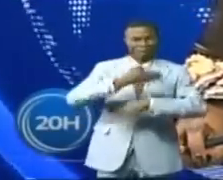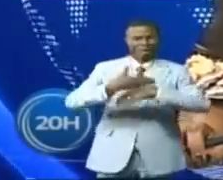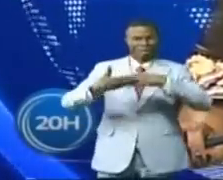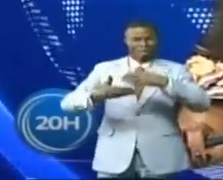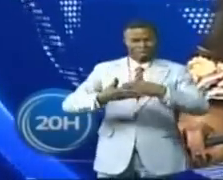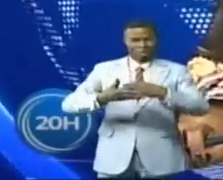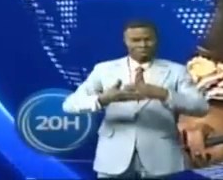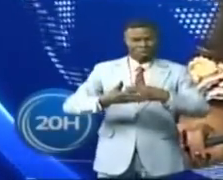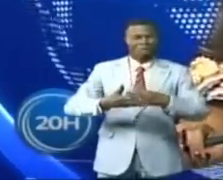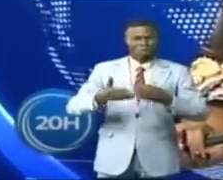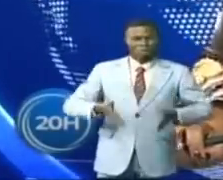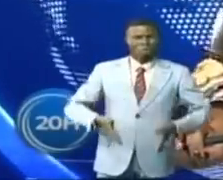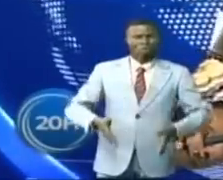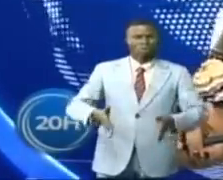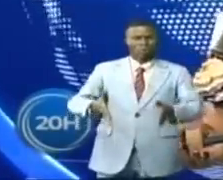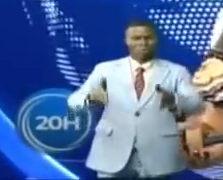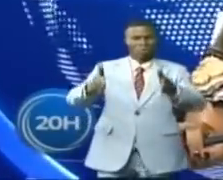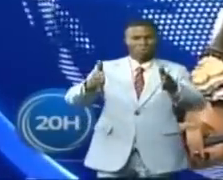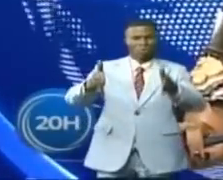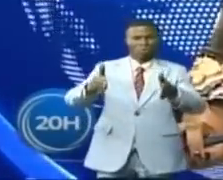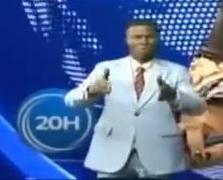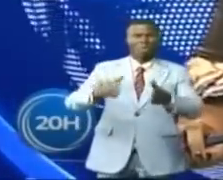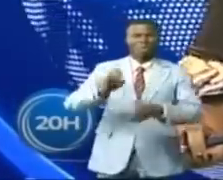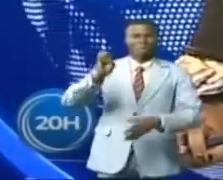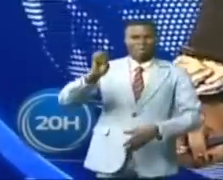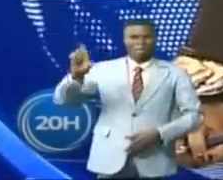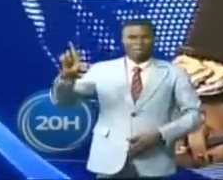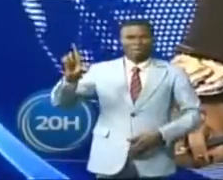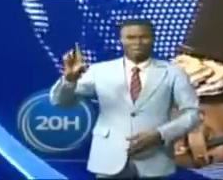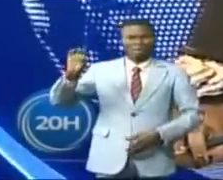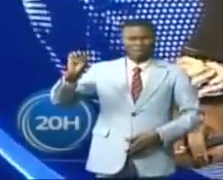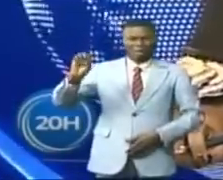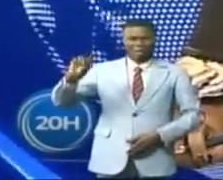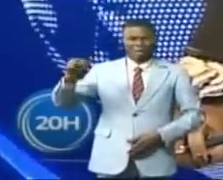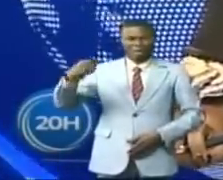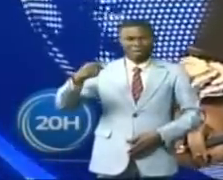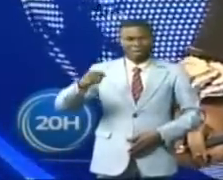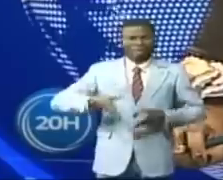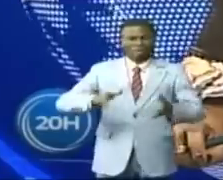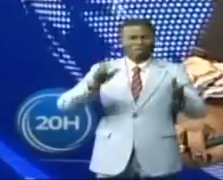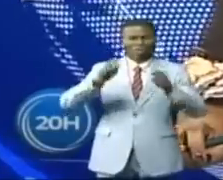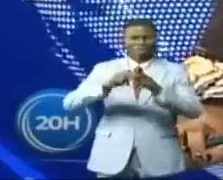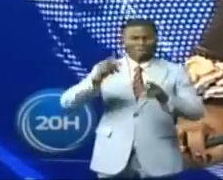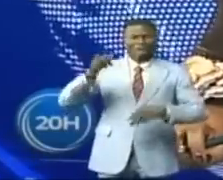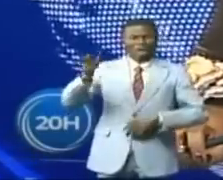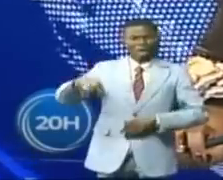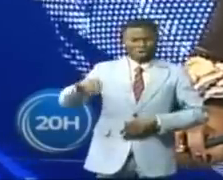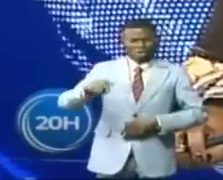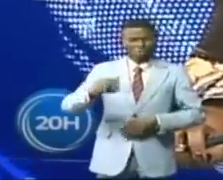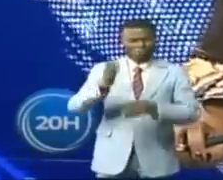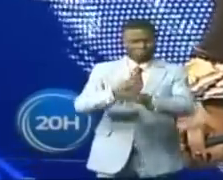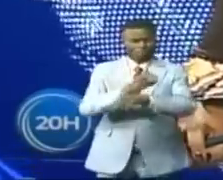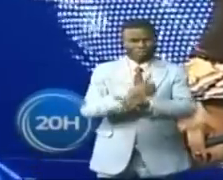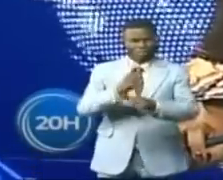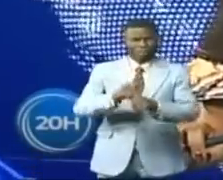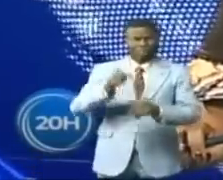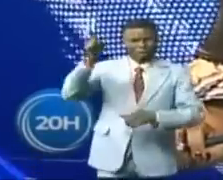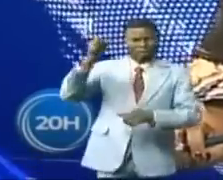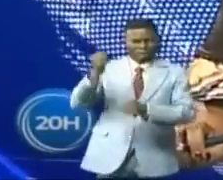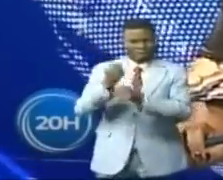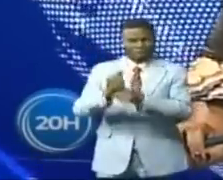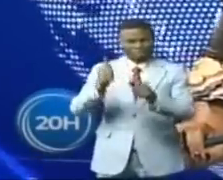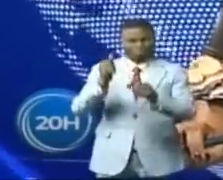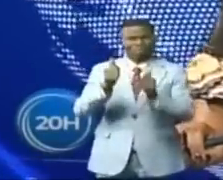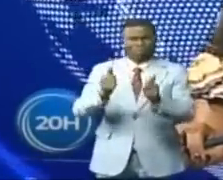et de construction de la route Elengisa qui mène vers Bypass vont bon train. À Kimwenza, les travaux avancent,